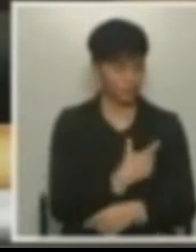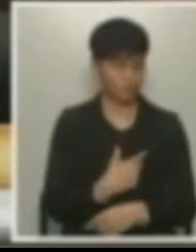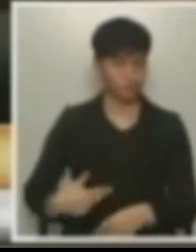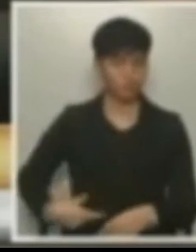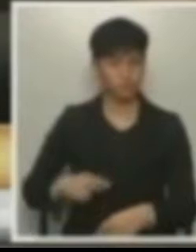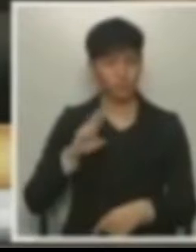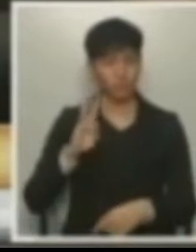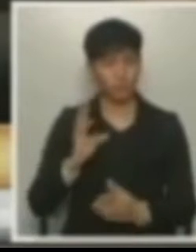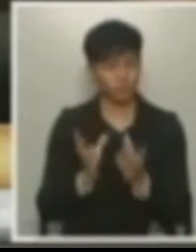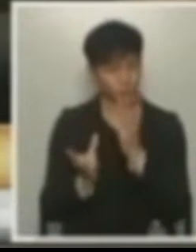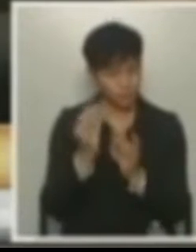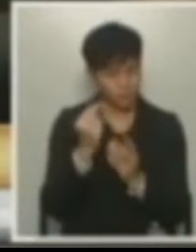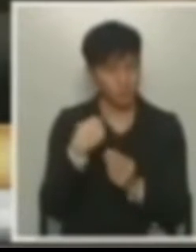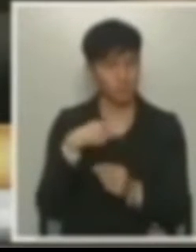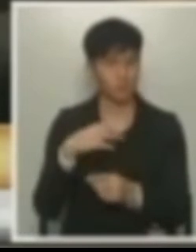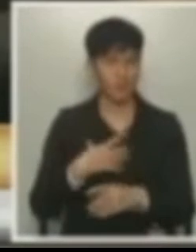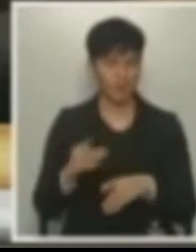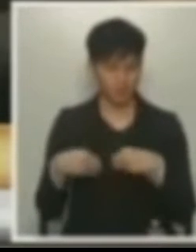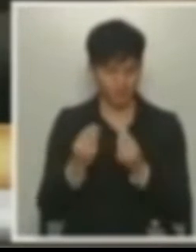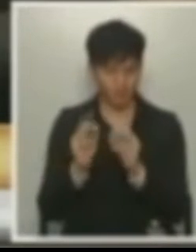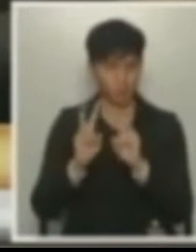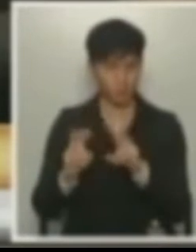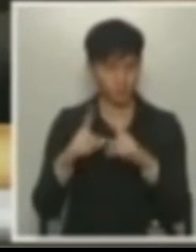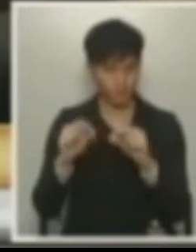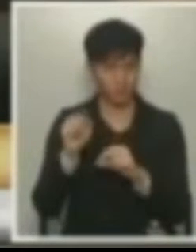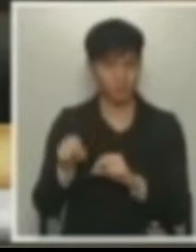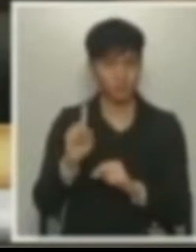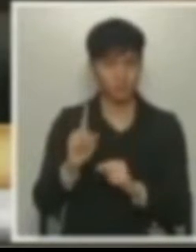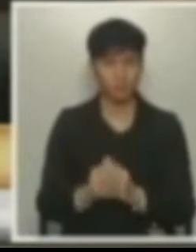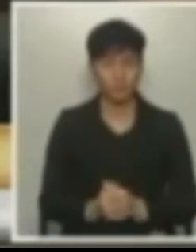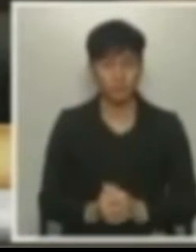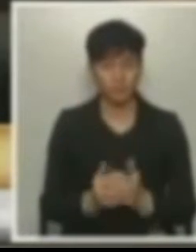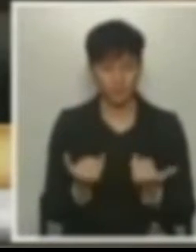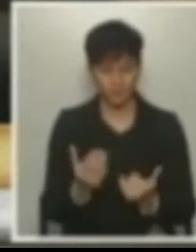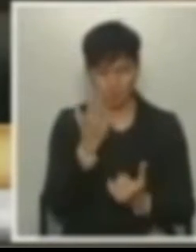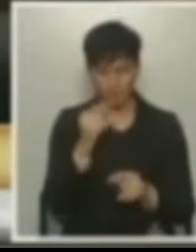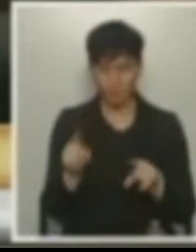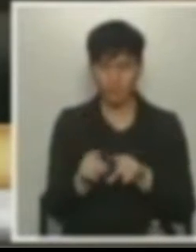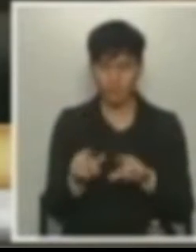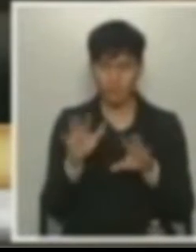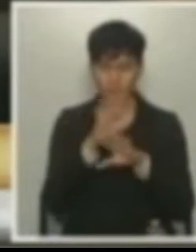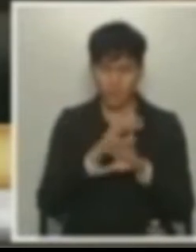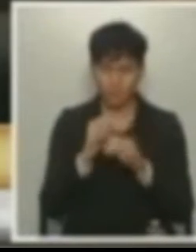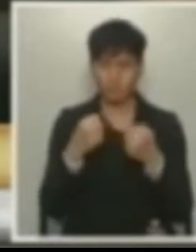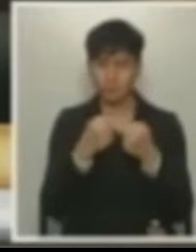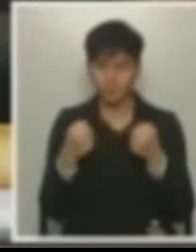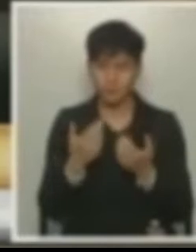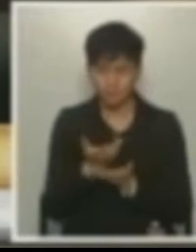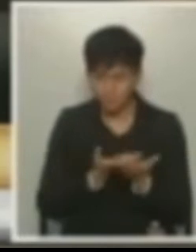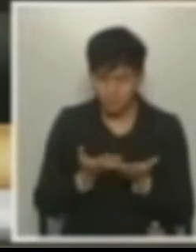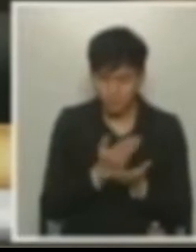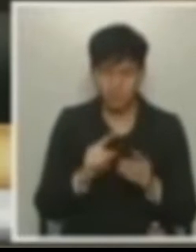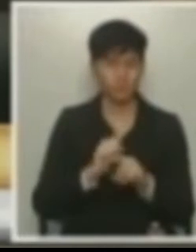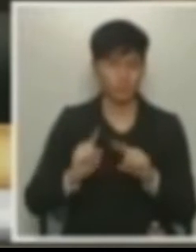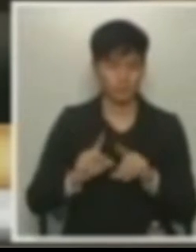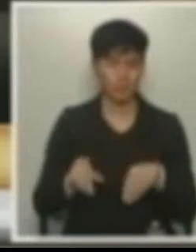คัญนะครับของสถาบันพระมหากษัตริย์ในเวลานั้นที่สามารถสร้างการประนีประนอมยอมกันกับคณะราษฎรจนออกมาเป็นโ